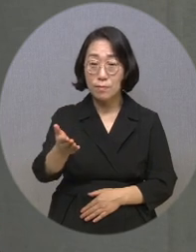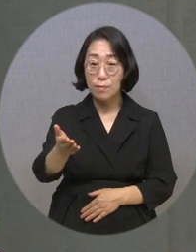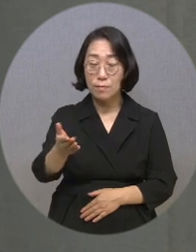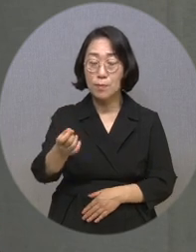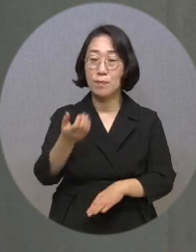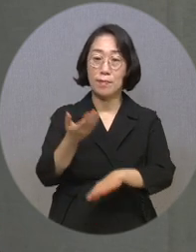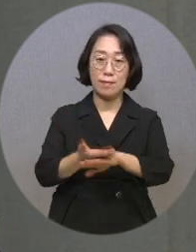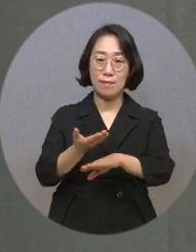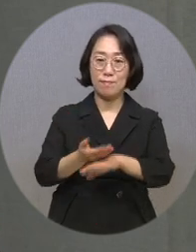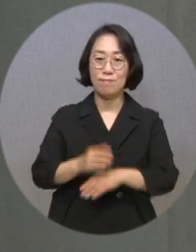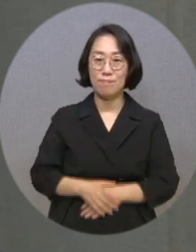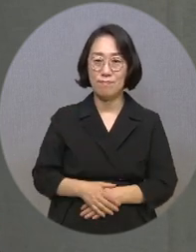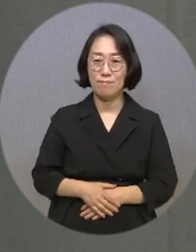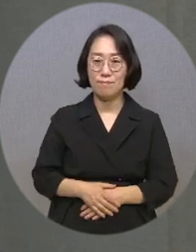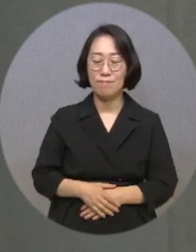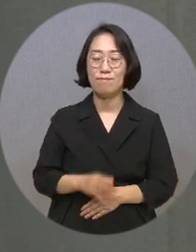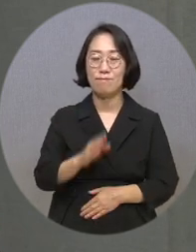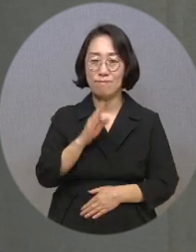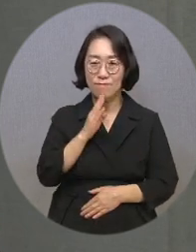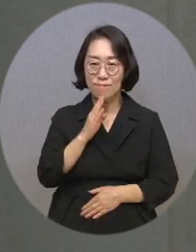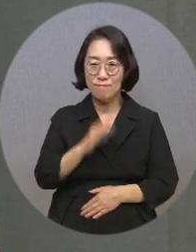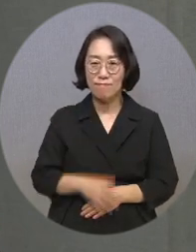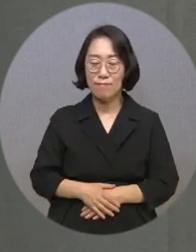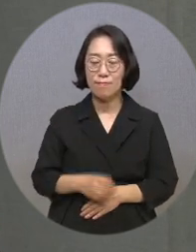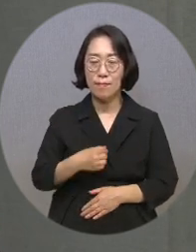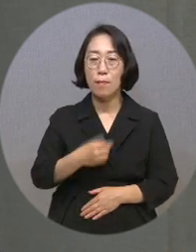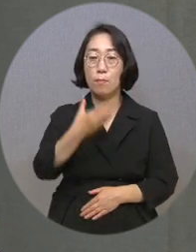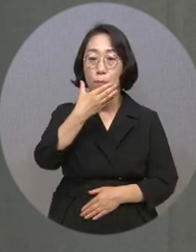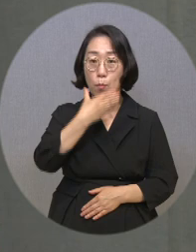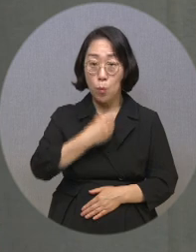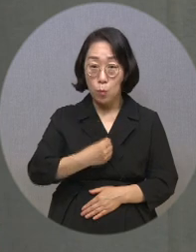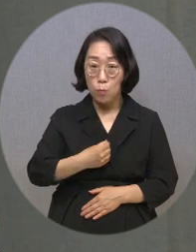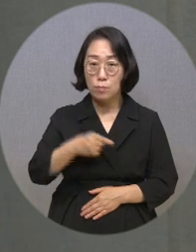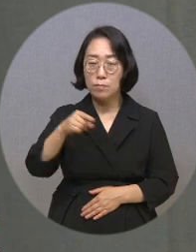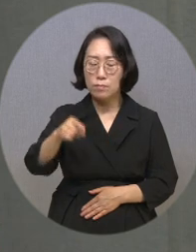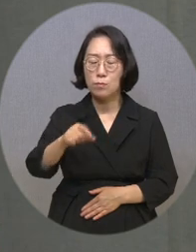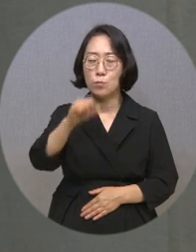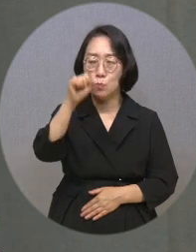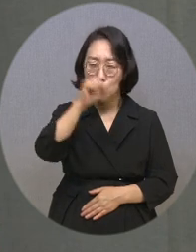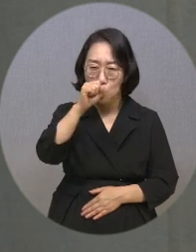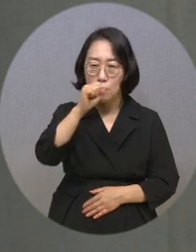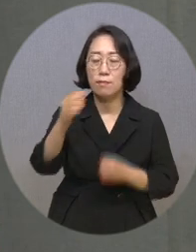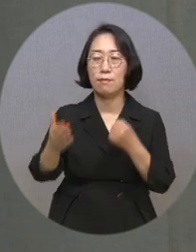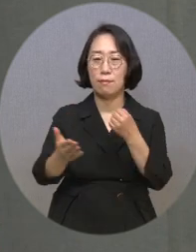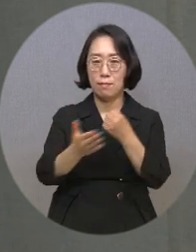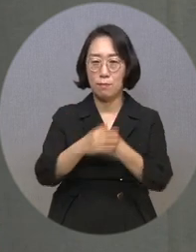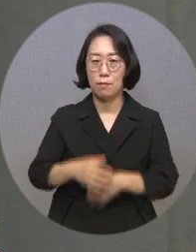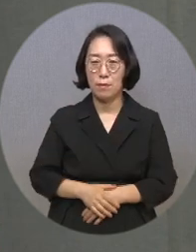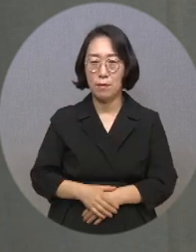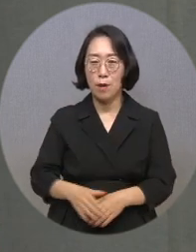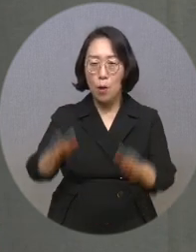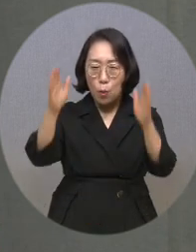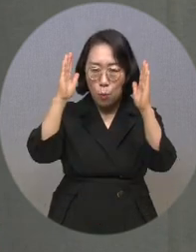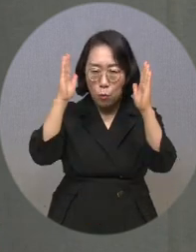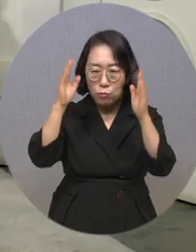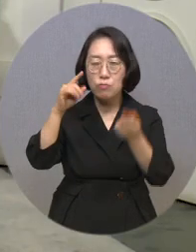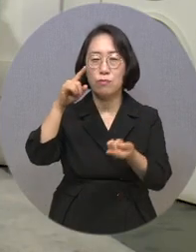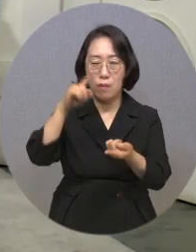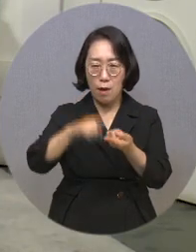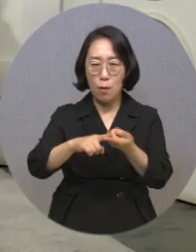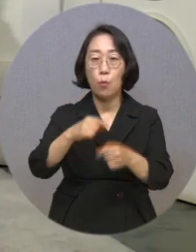들어보면 그야말로 내가 복지가 좋아서 또 공부도 그렇게